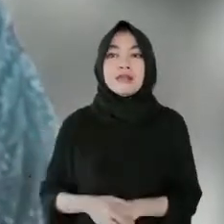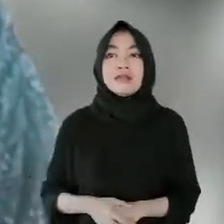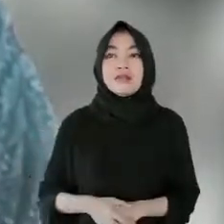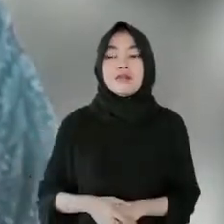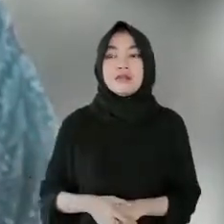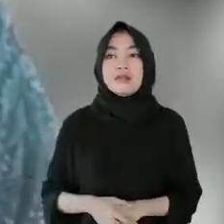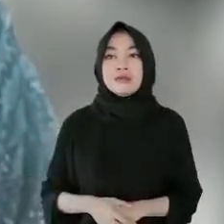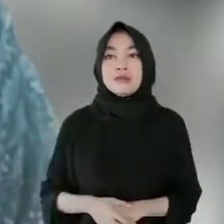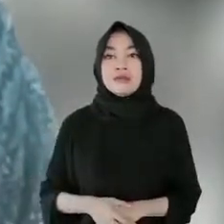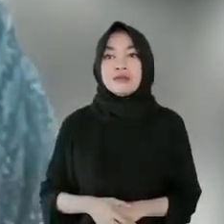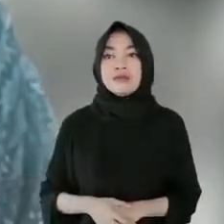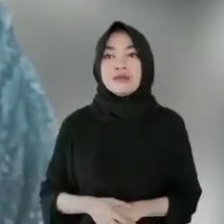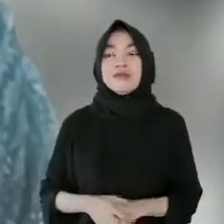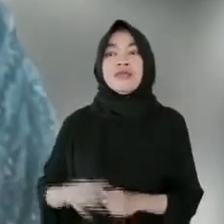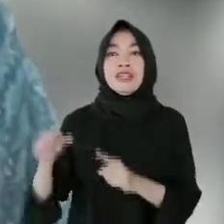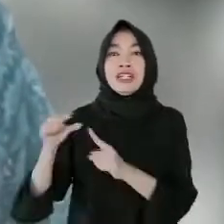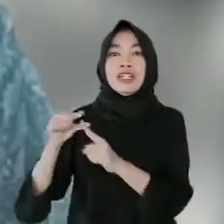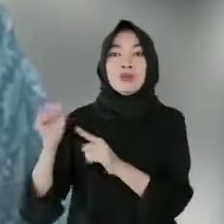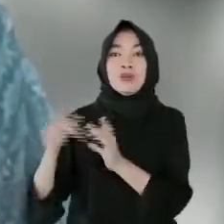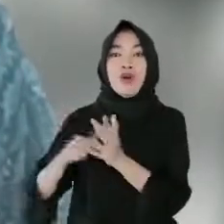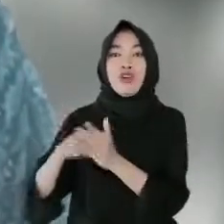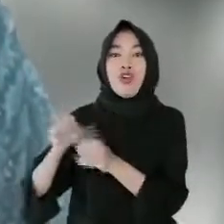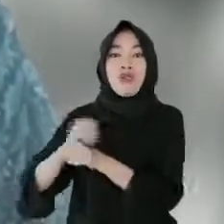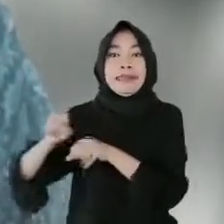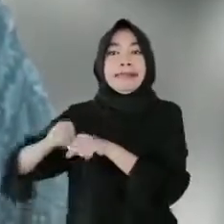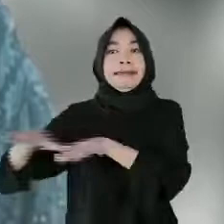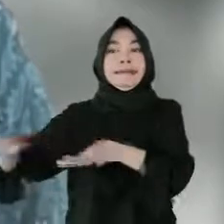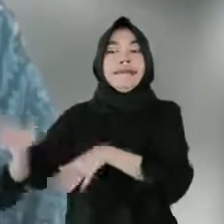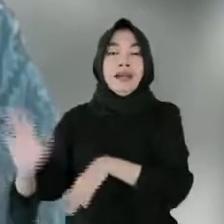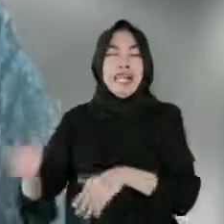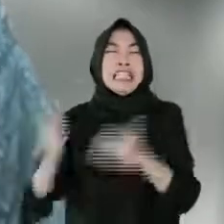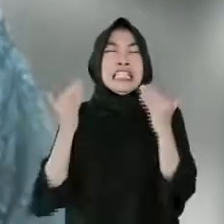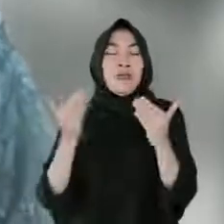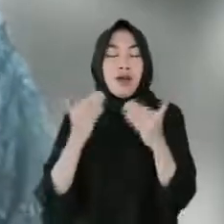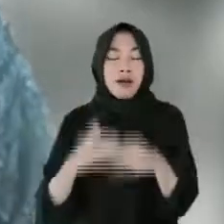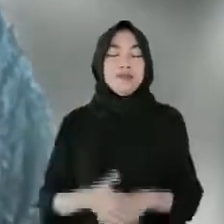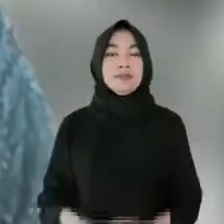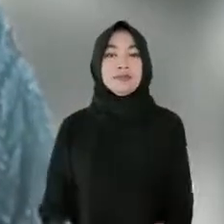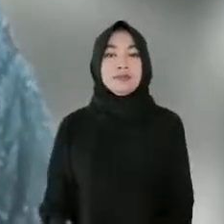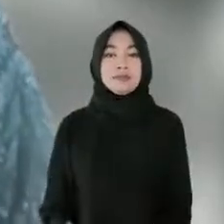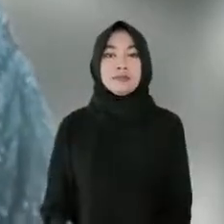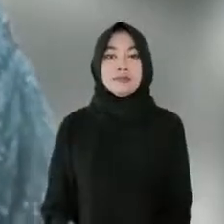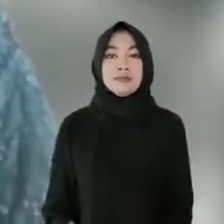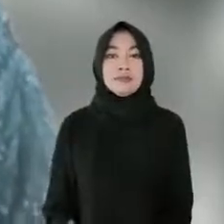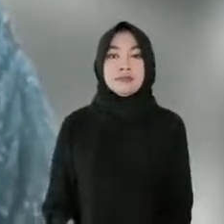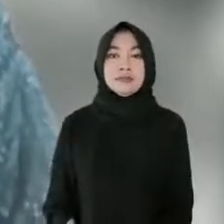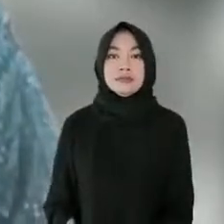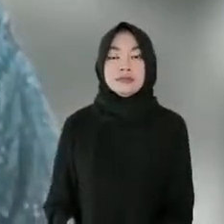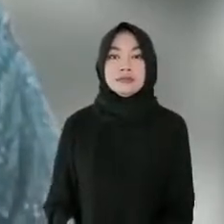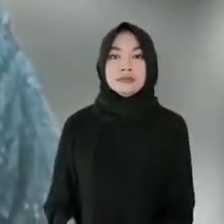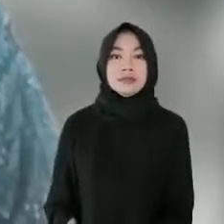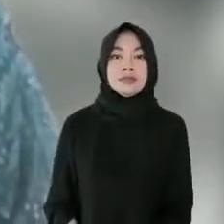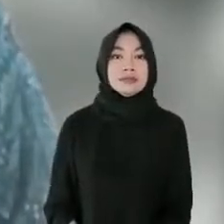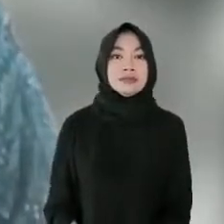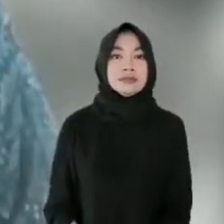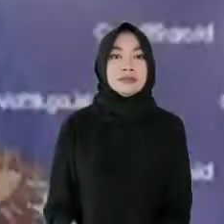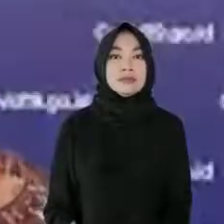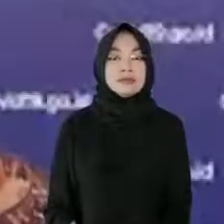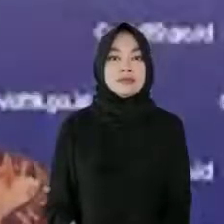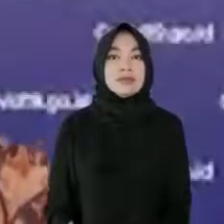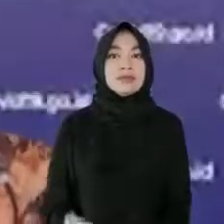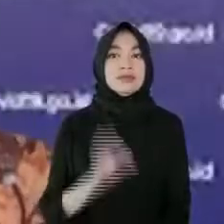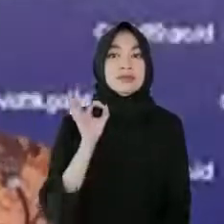bagian dari penularan copied main game segredo kasih ya Pak Didik